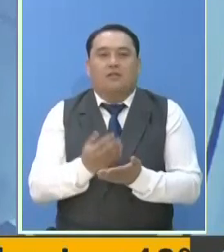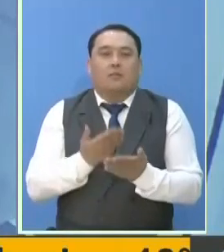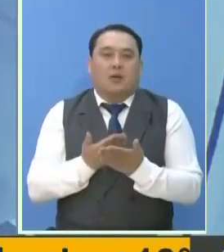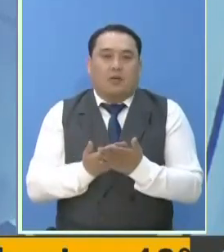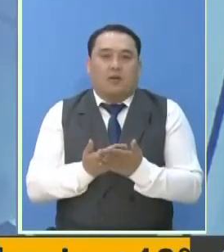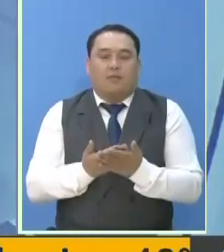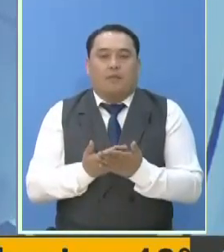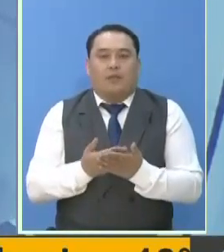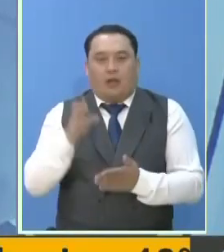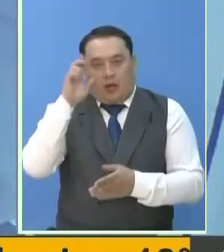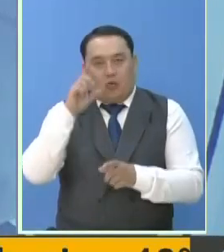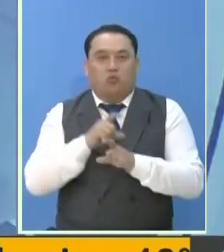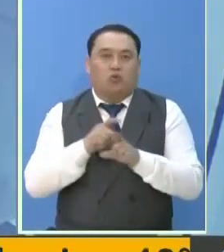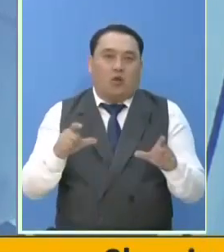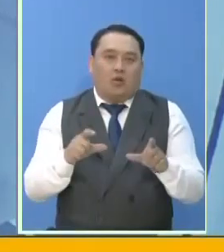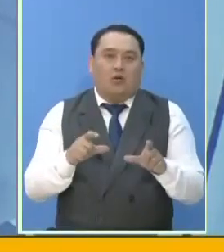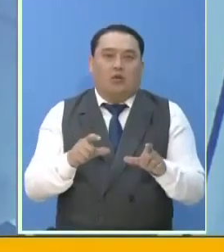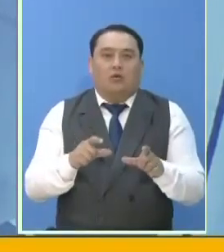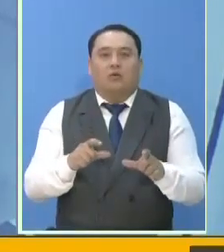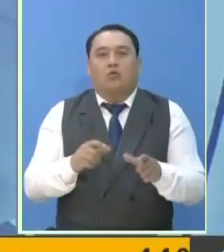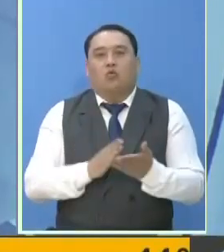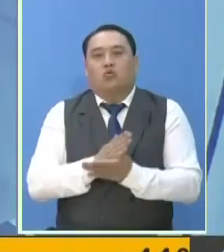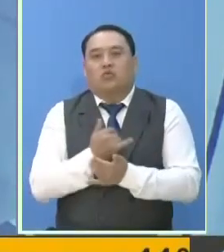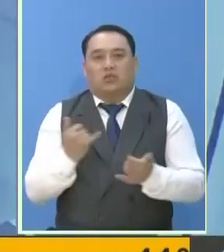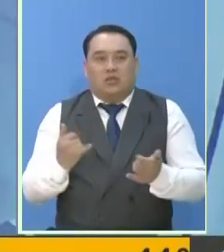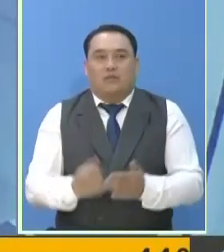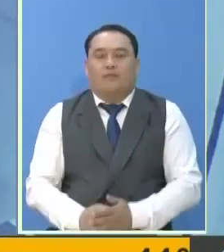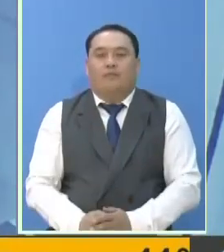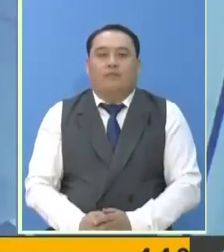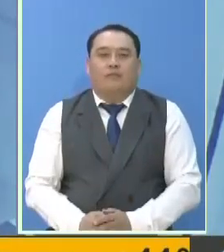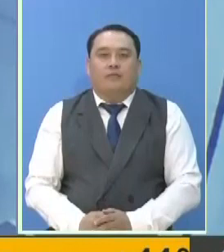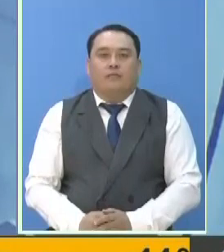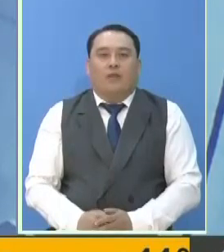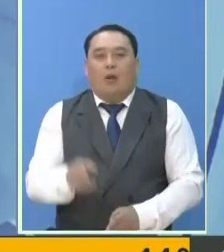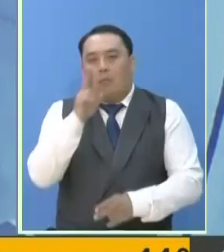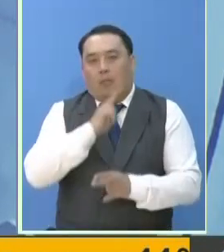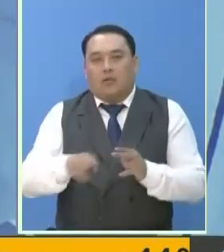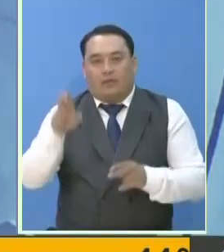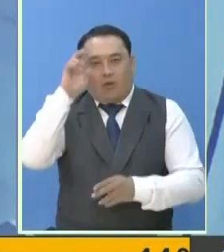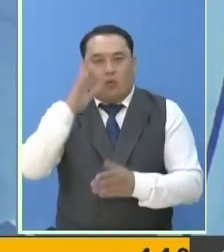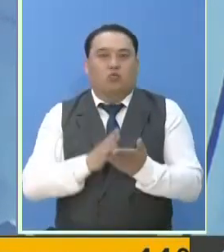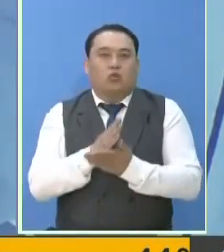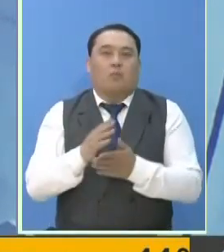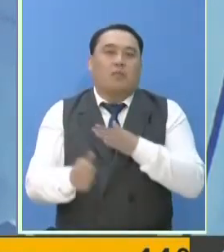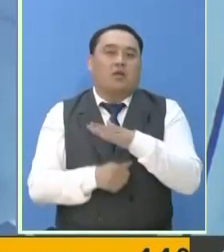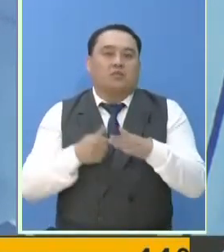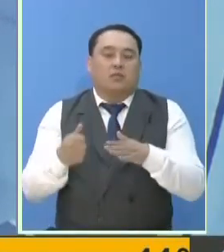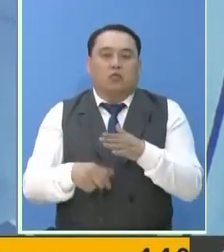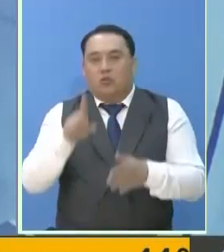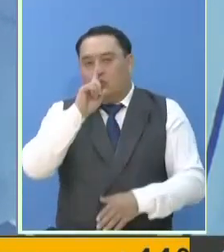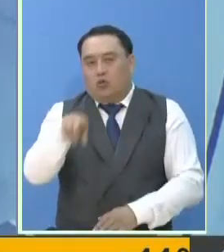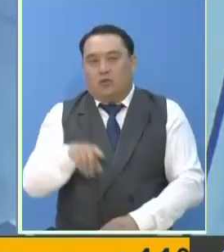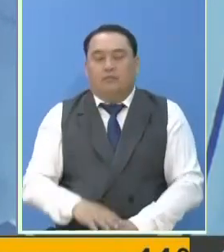какие-то коммунально-государственные учреждения, хозрасчетные какие-то учреждения. То есть он потеряет статус госслужащего, но без работы он не